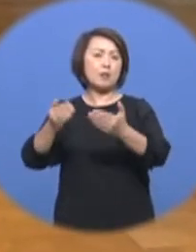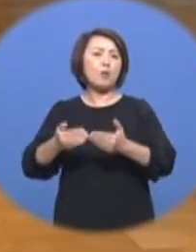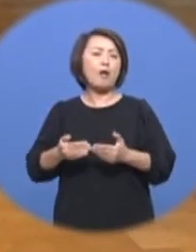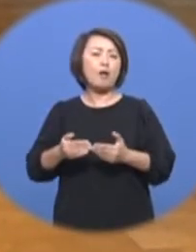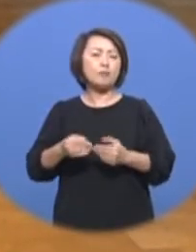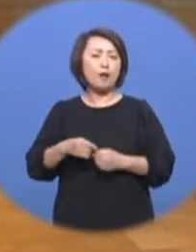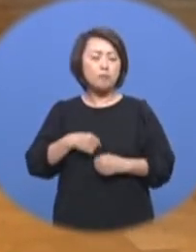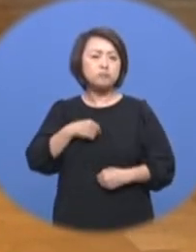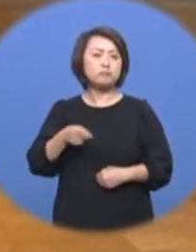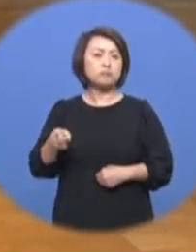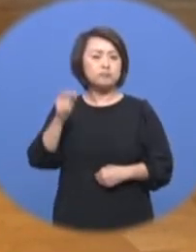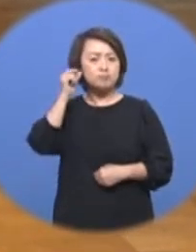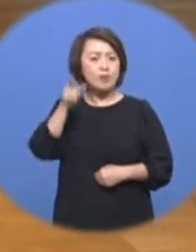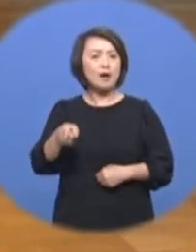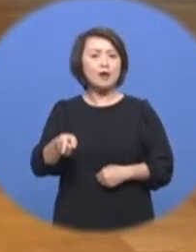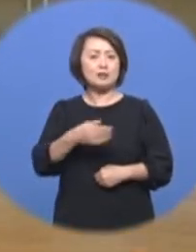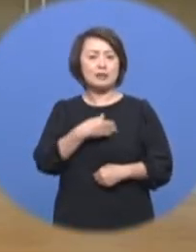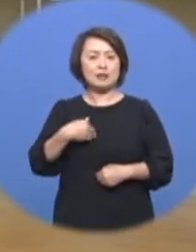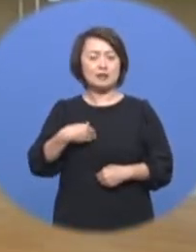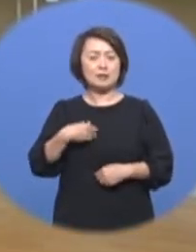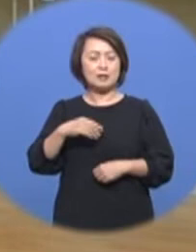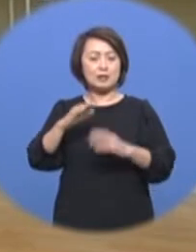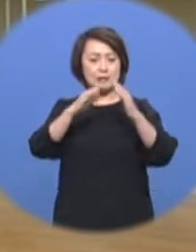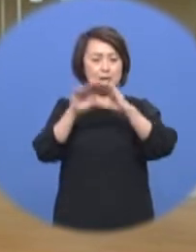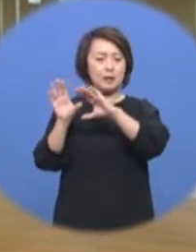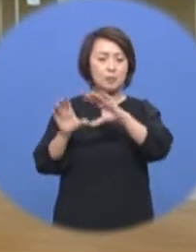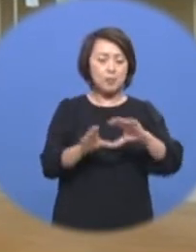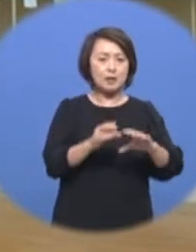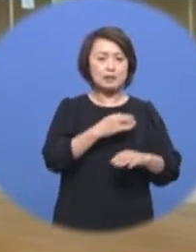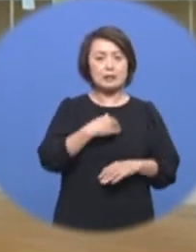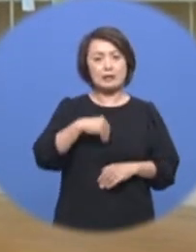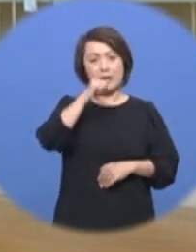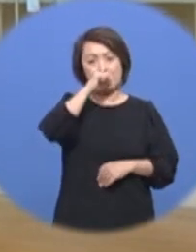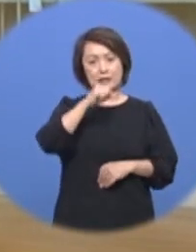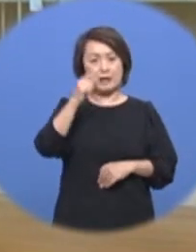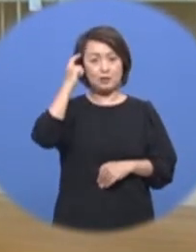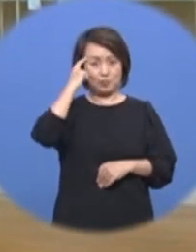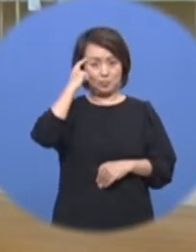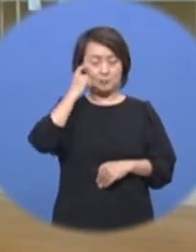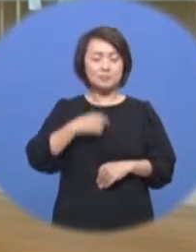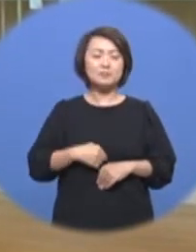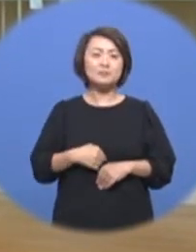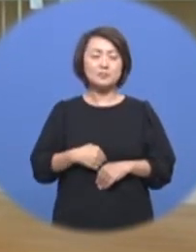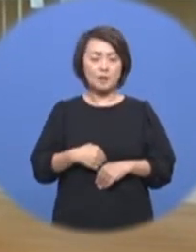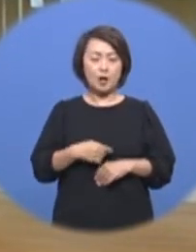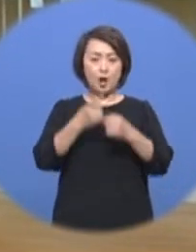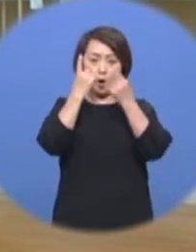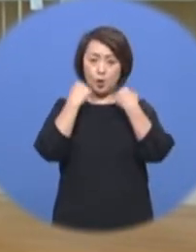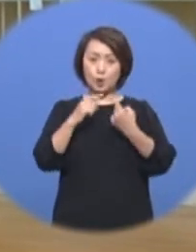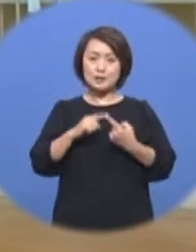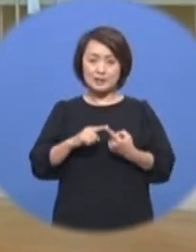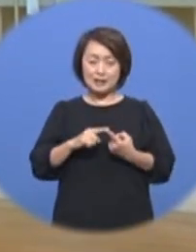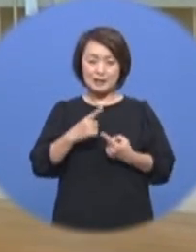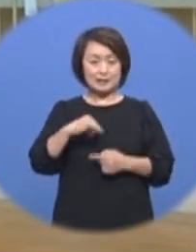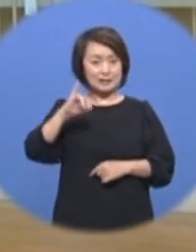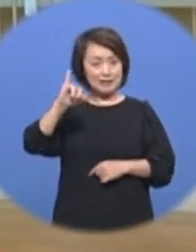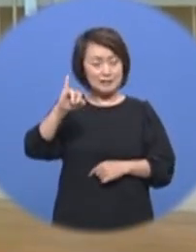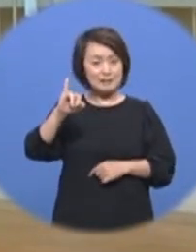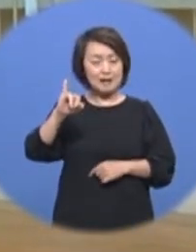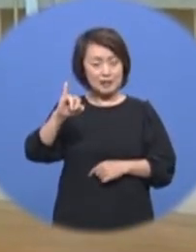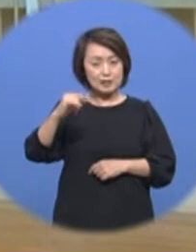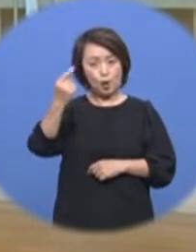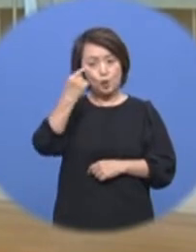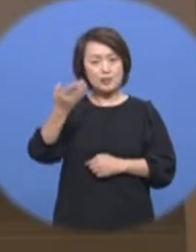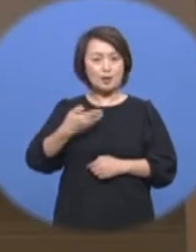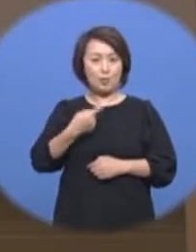家でも実践できればいいかなと思います。 個人的に、まあ、先生にしつけ教室させてもらってるんですよ。